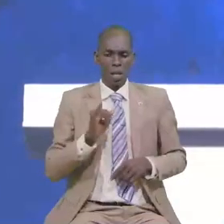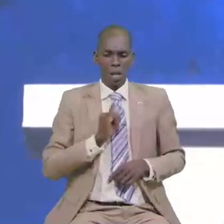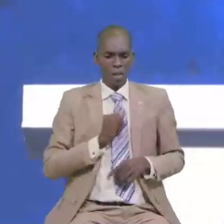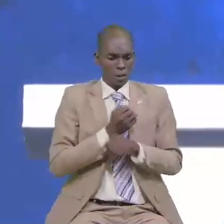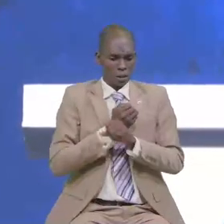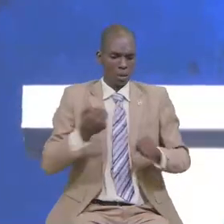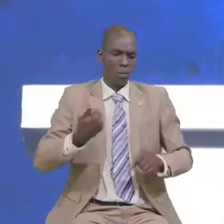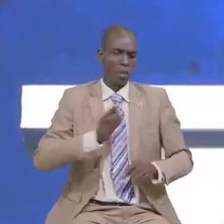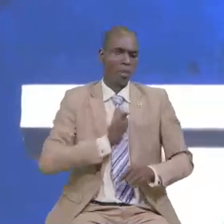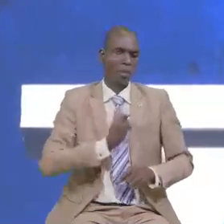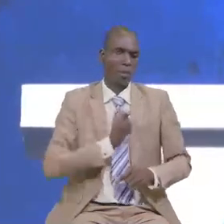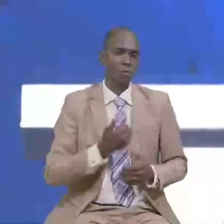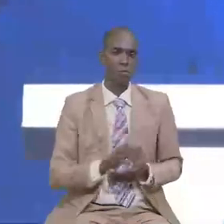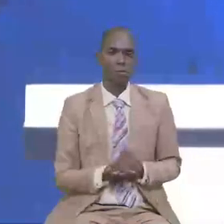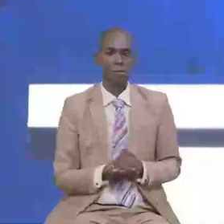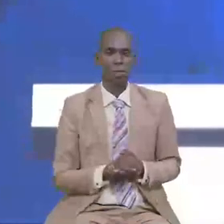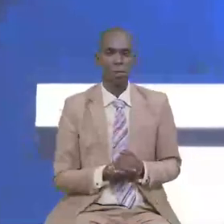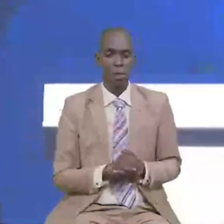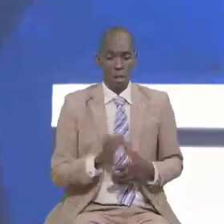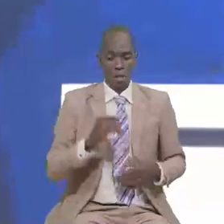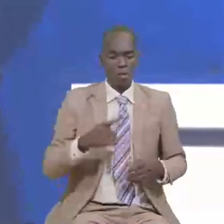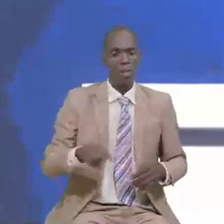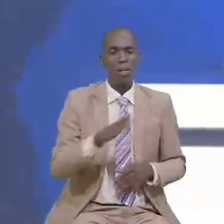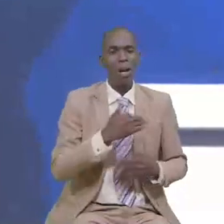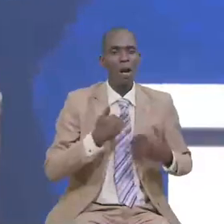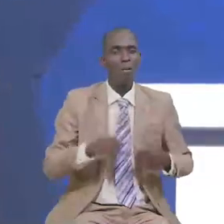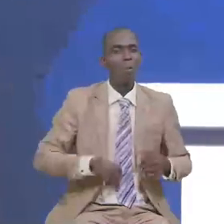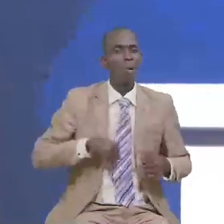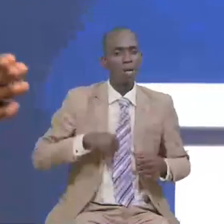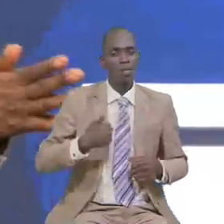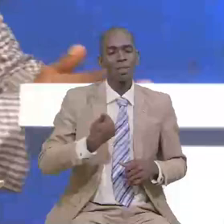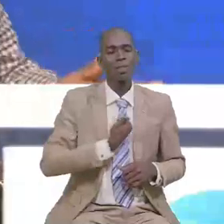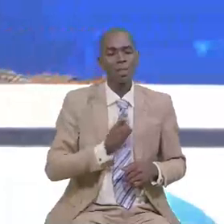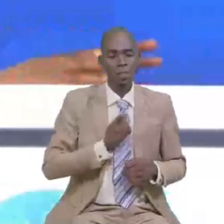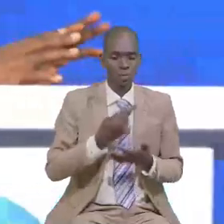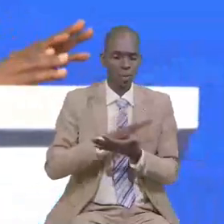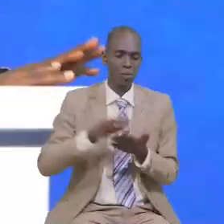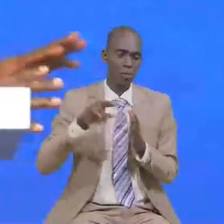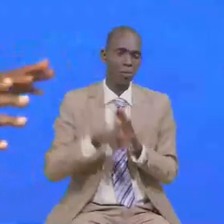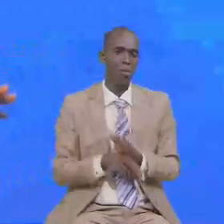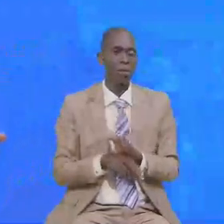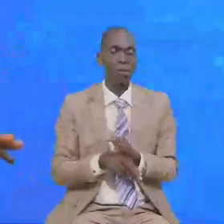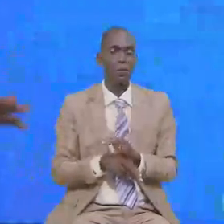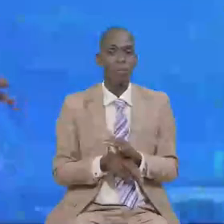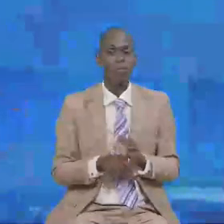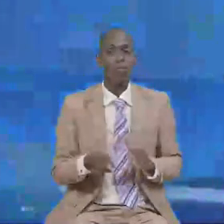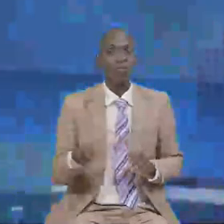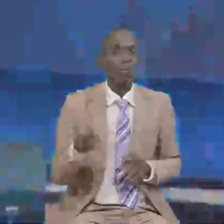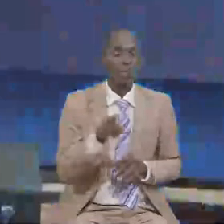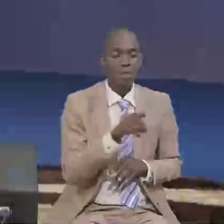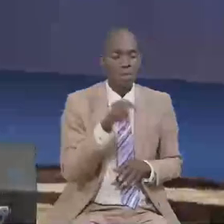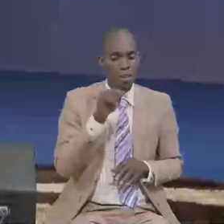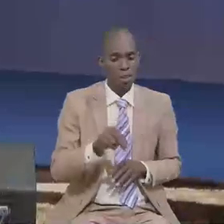Ils sont orgueilleux. Je me sauve moi-même. Ils sont orgueilleux. La justice morale, ils